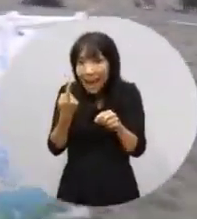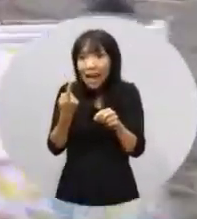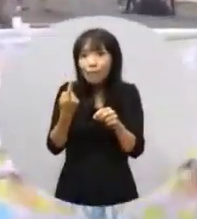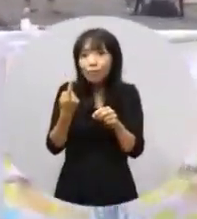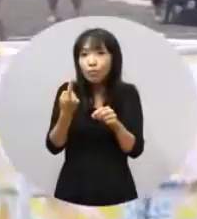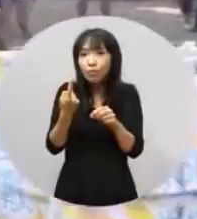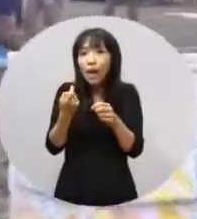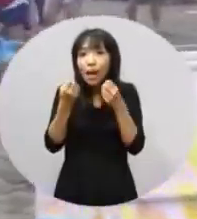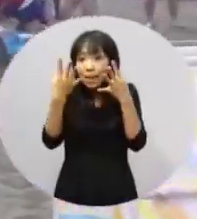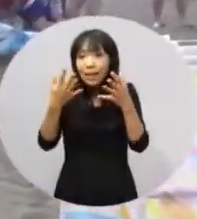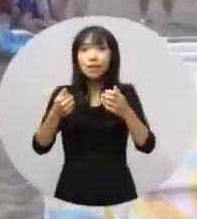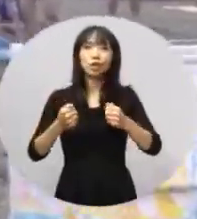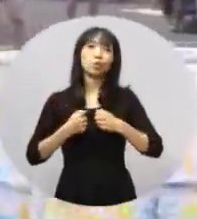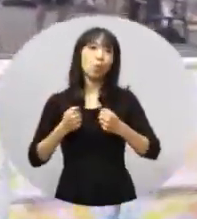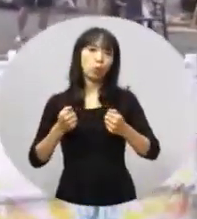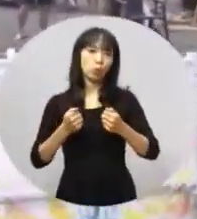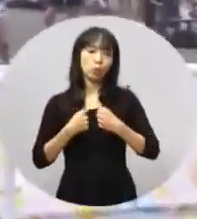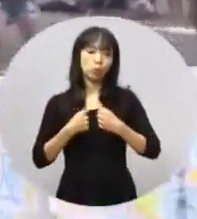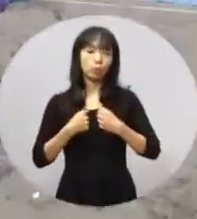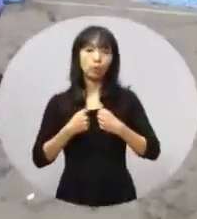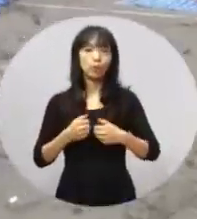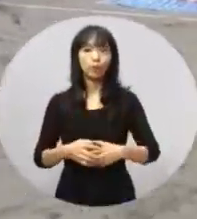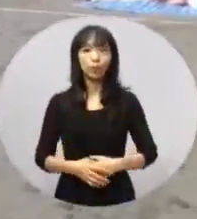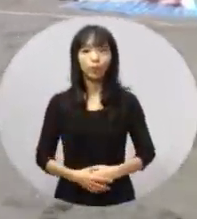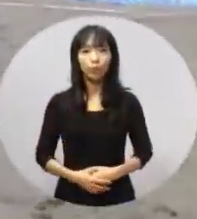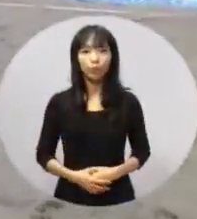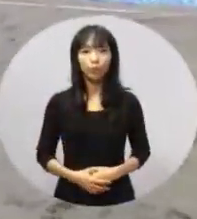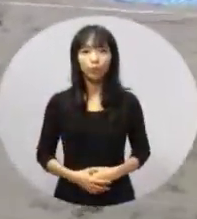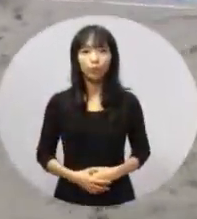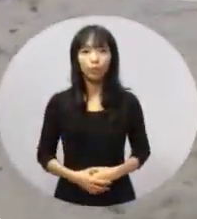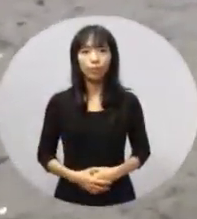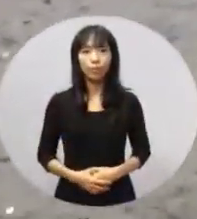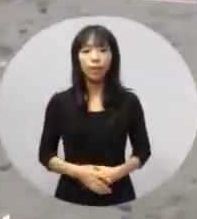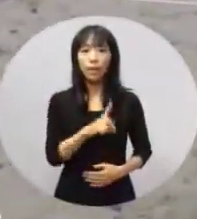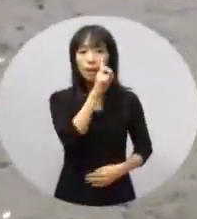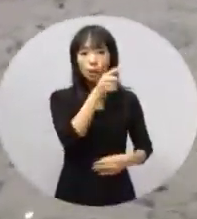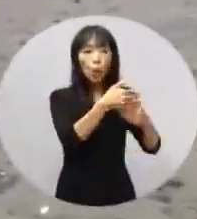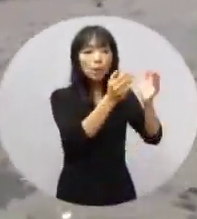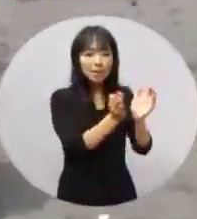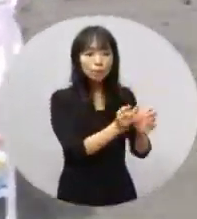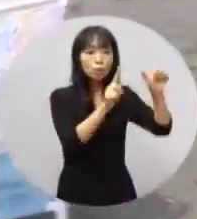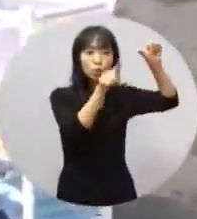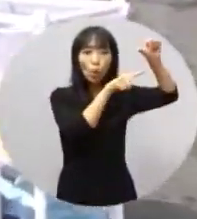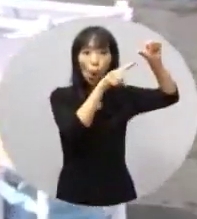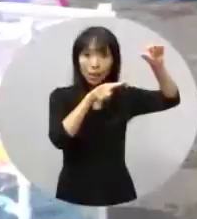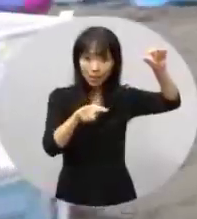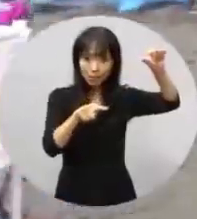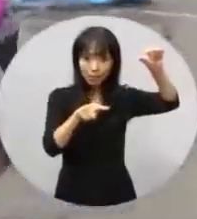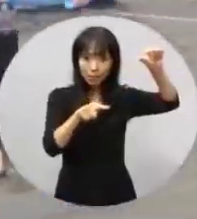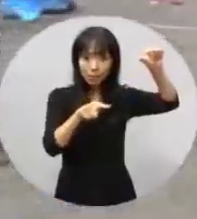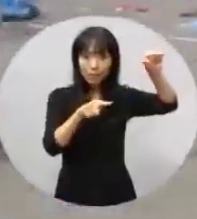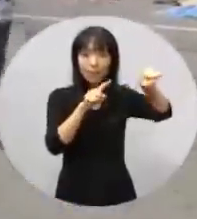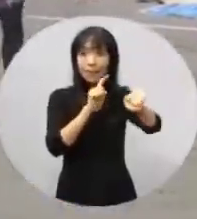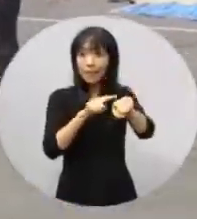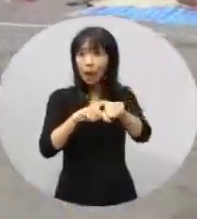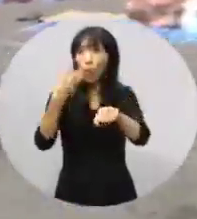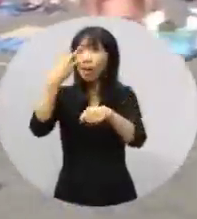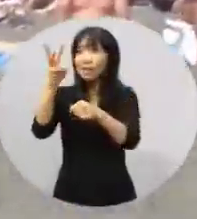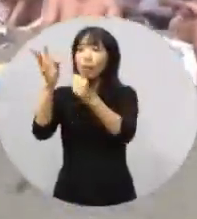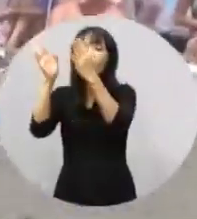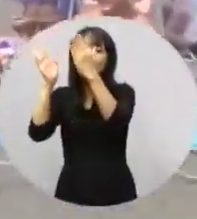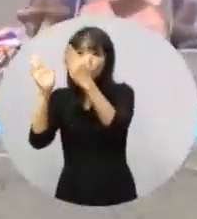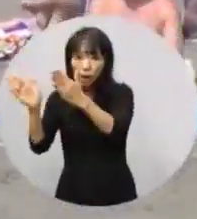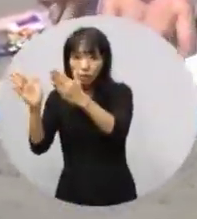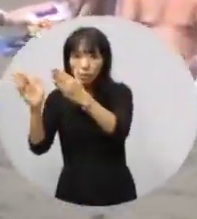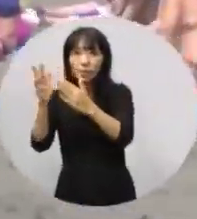新しいスポーツ競技です1チーム5人制試合時間は3